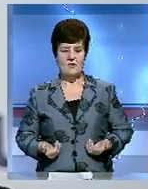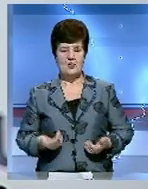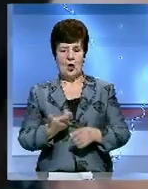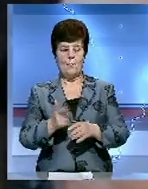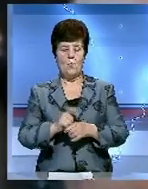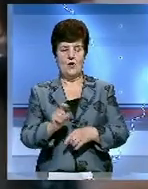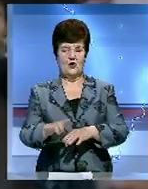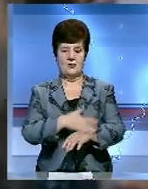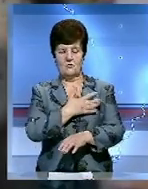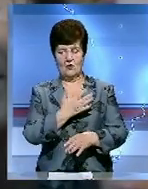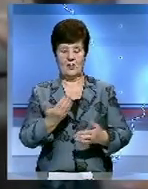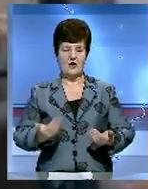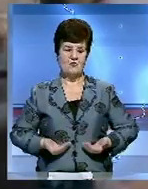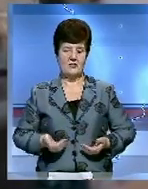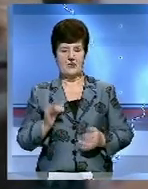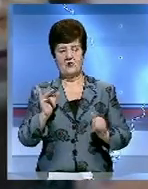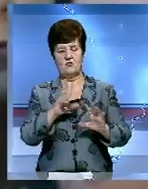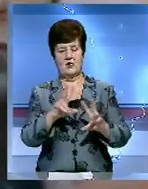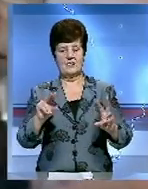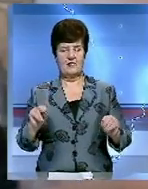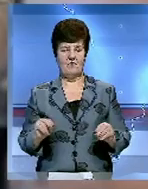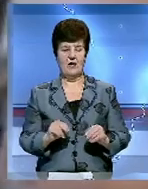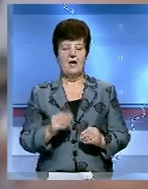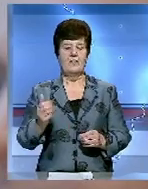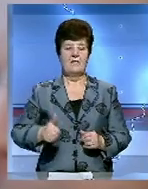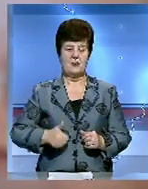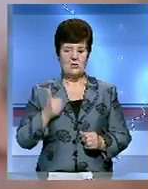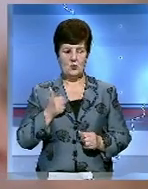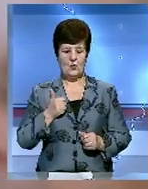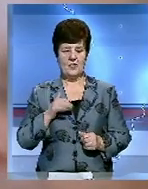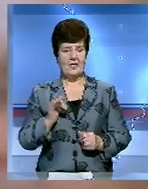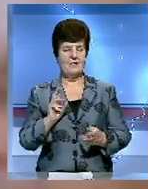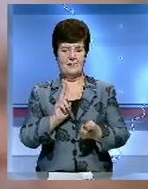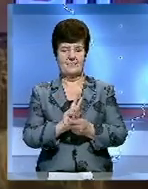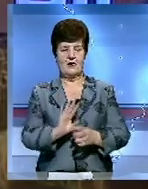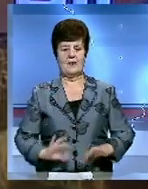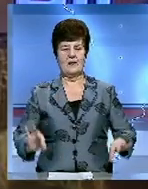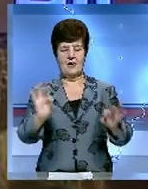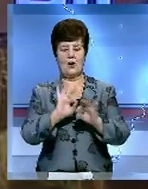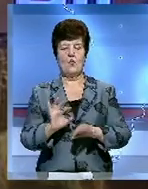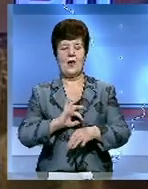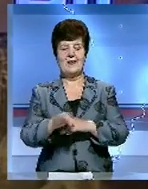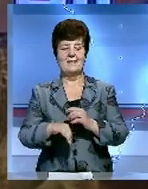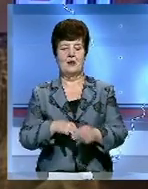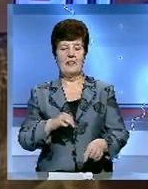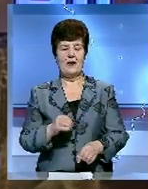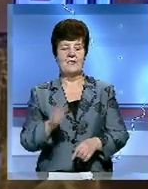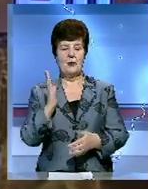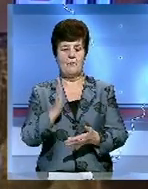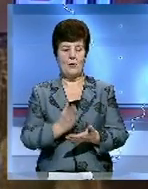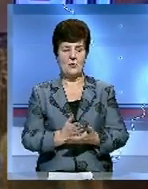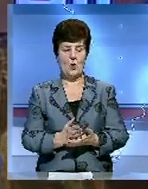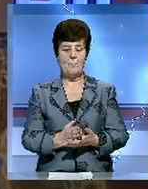долго и счастливо, достойно, не сталкиваясь ни с какой дискриминацией, а значит, мы поставим жирную точку